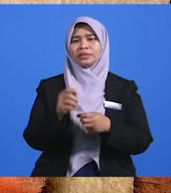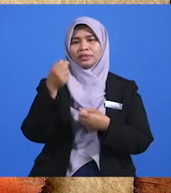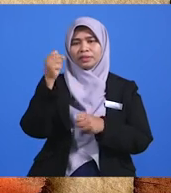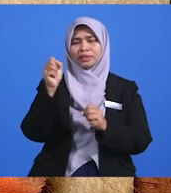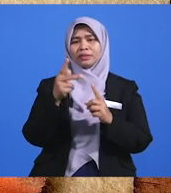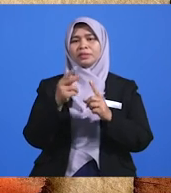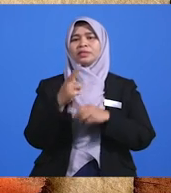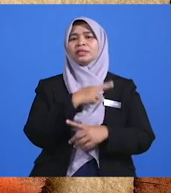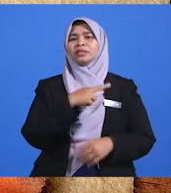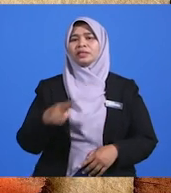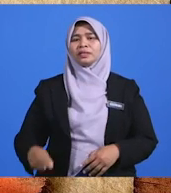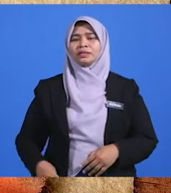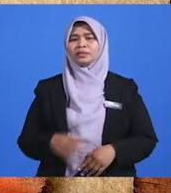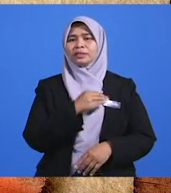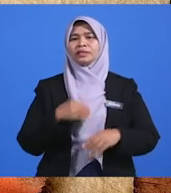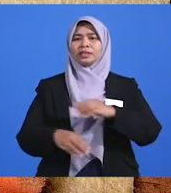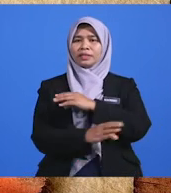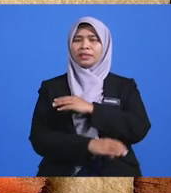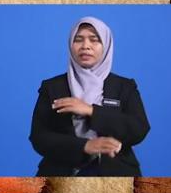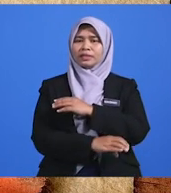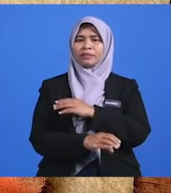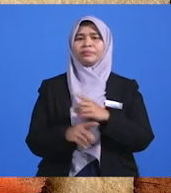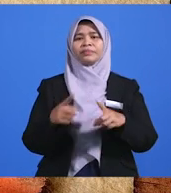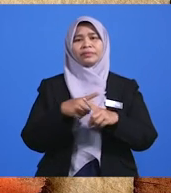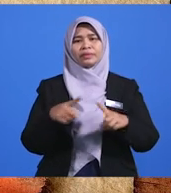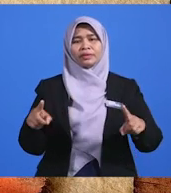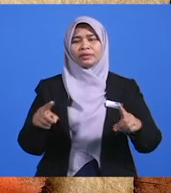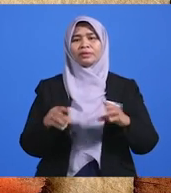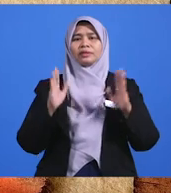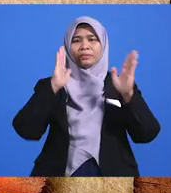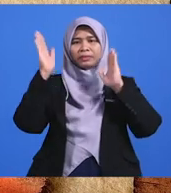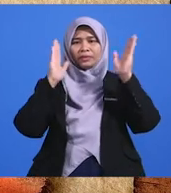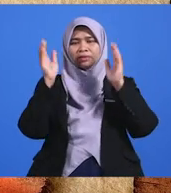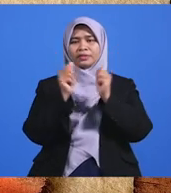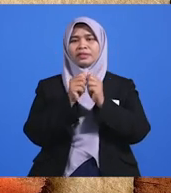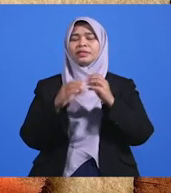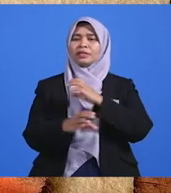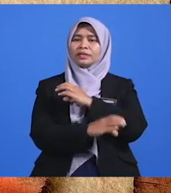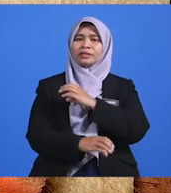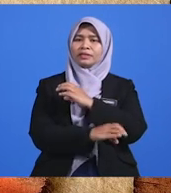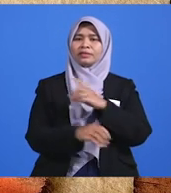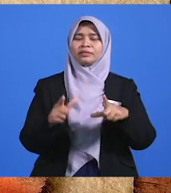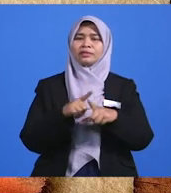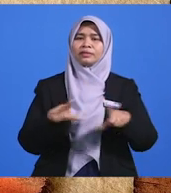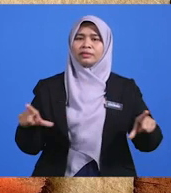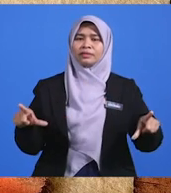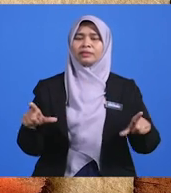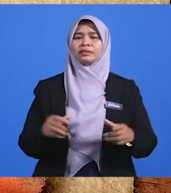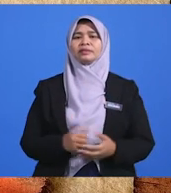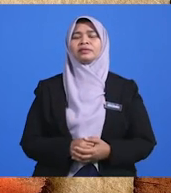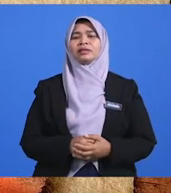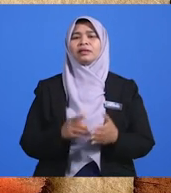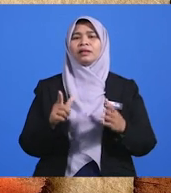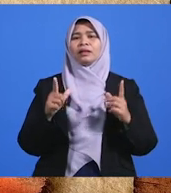dan negara. Ia akan membezakan Malaysia dengan negara lain serta melambangkan kedaulatan